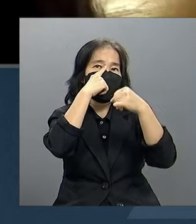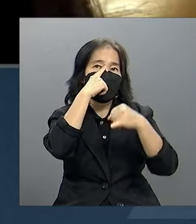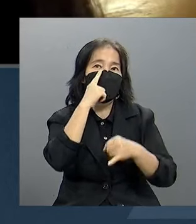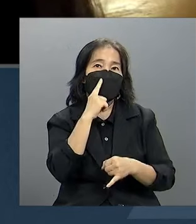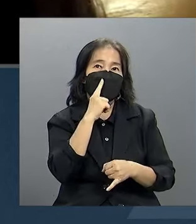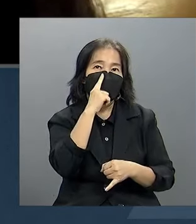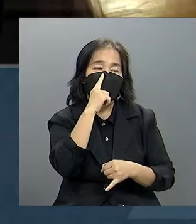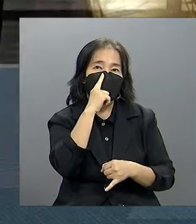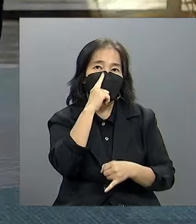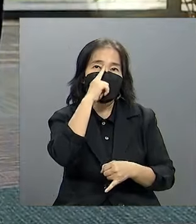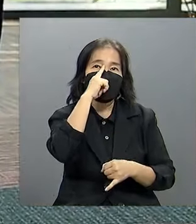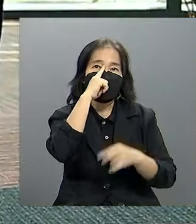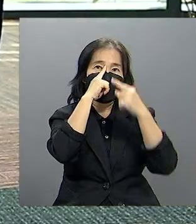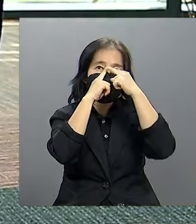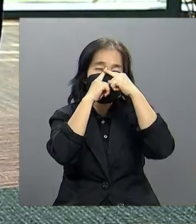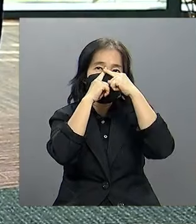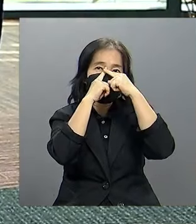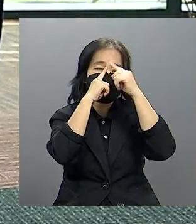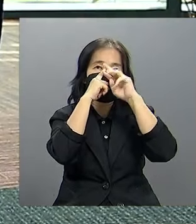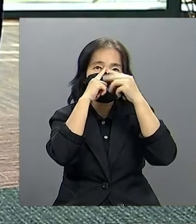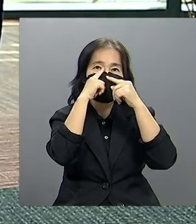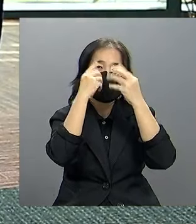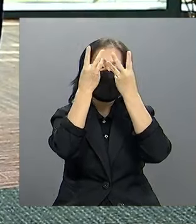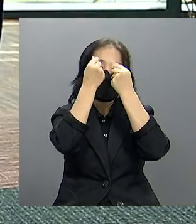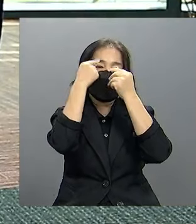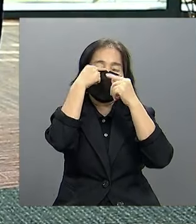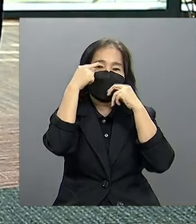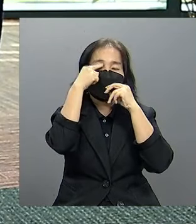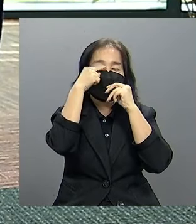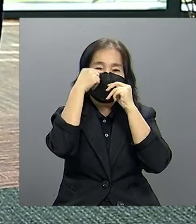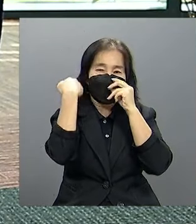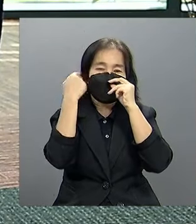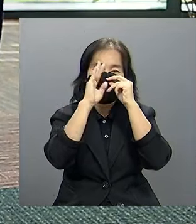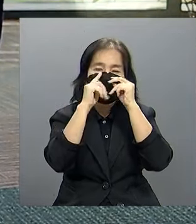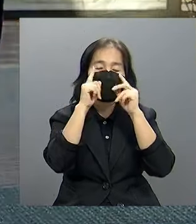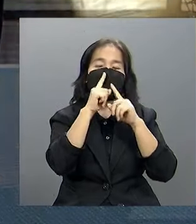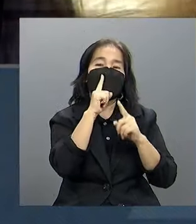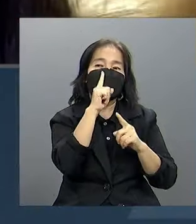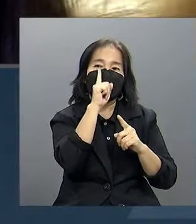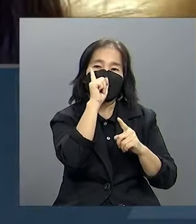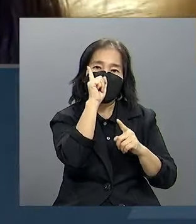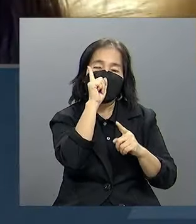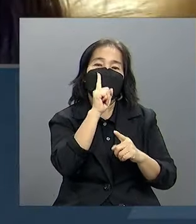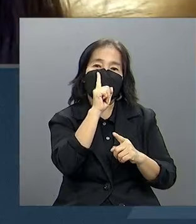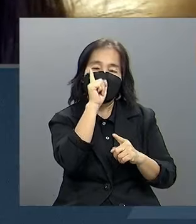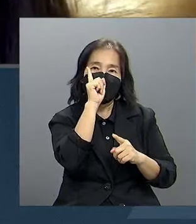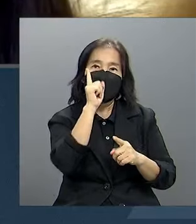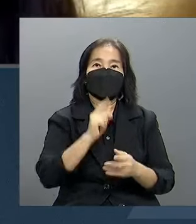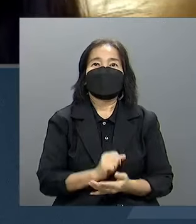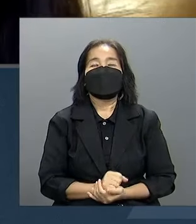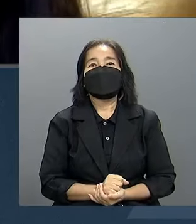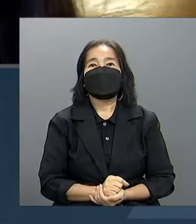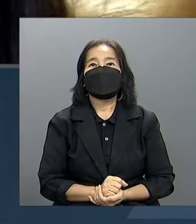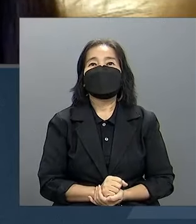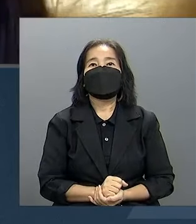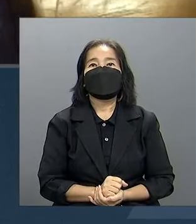นี้ยมันจะโดนอาจจะอันตรายต่อตัวฐานสมอง สุดท้ายอยากให้คุณหมอกิฟต์นะคะแนะนำคุณผู้ชมสักนิดนึงค่ะว่าเ